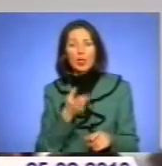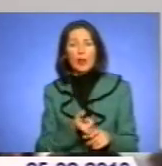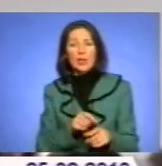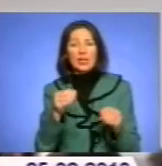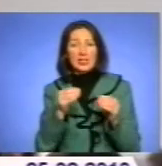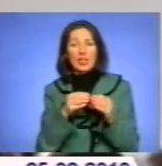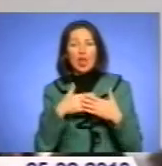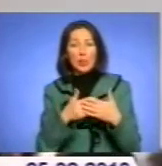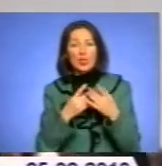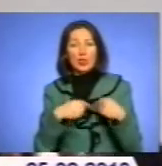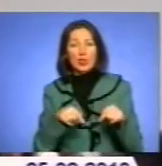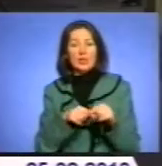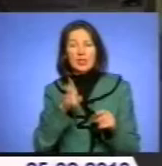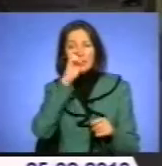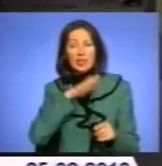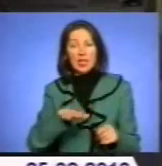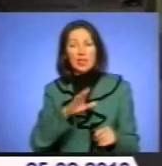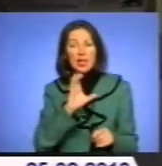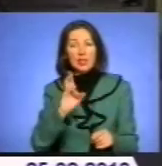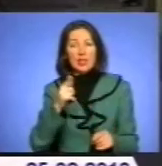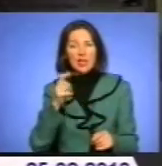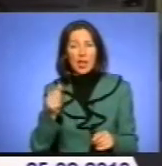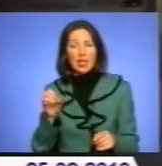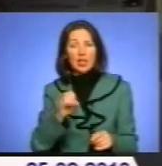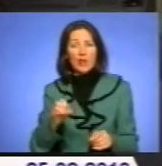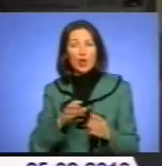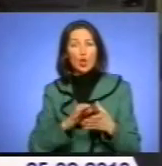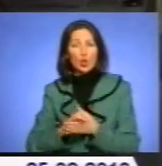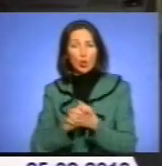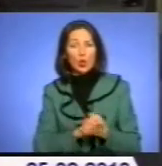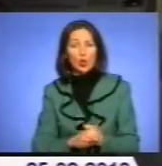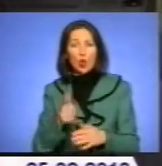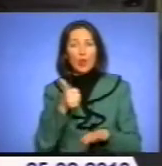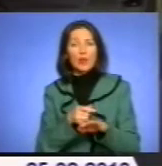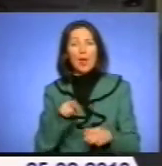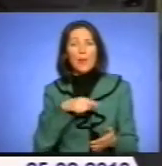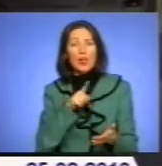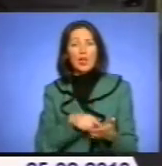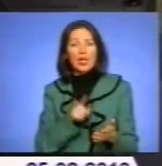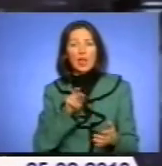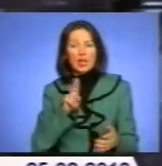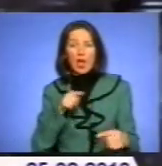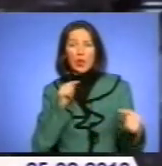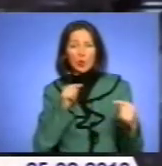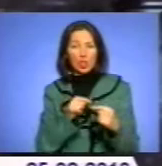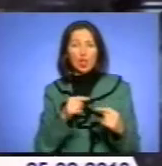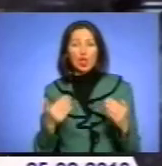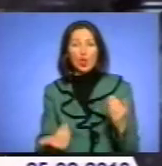СНД та Європейського Союзу. Основне питання, що обговорювалось, як протидіяти новітнім проявам фашизму у суспільстві.